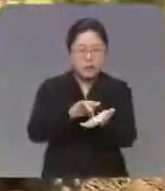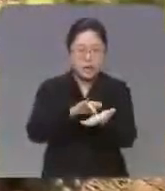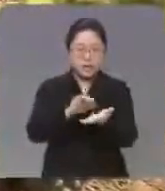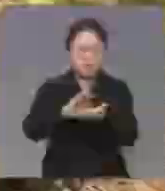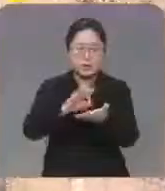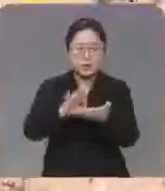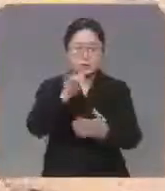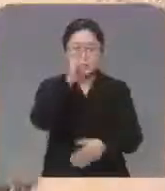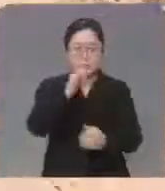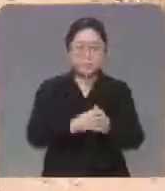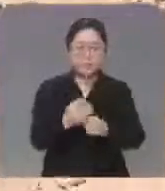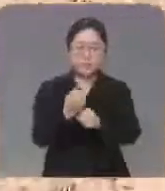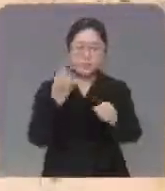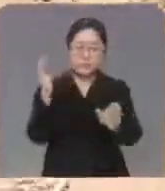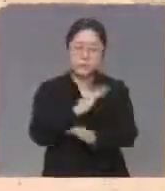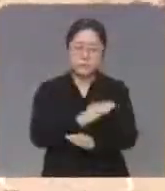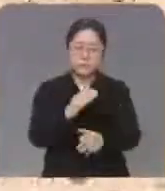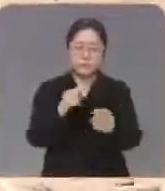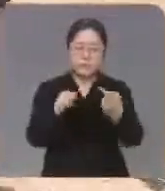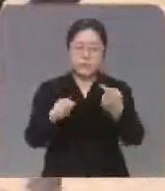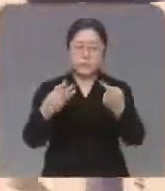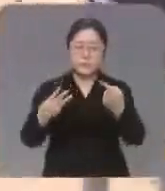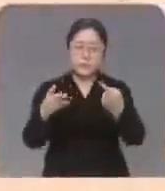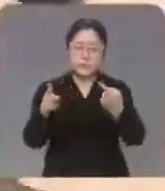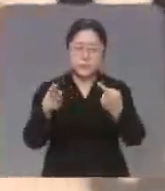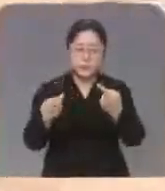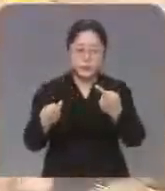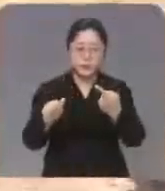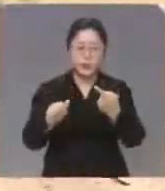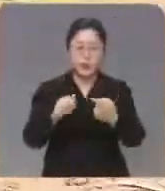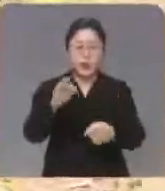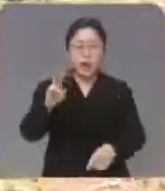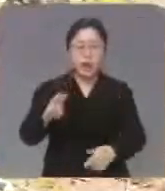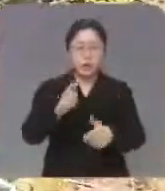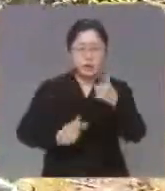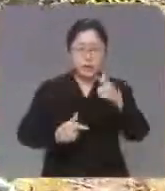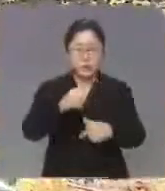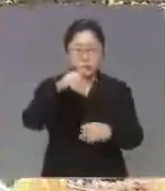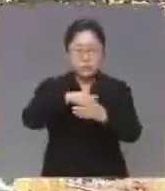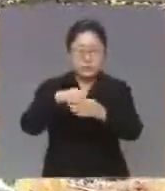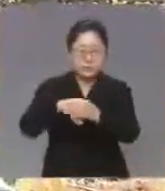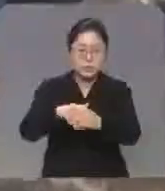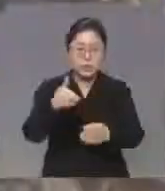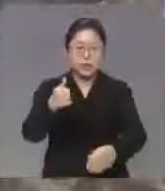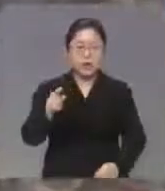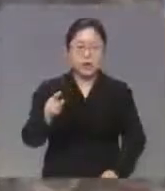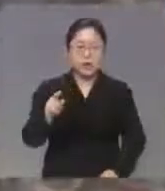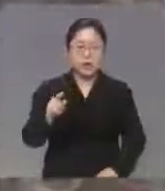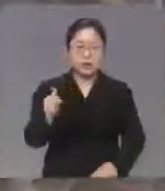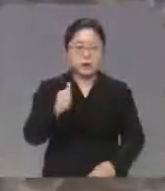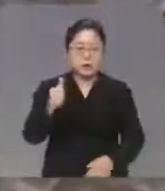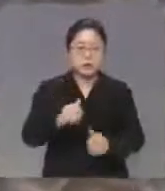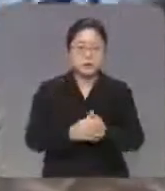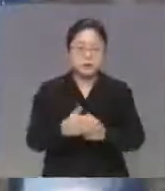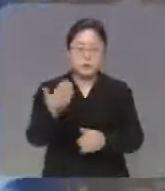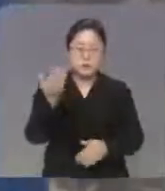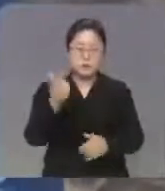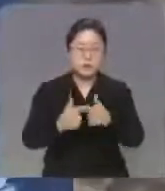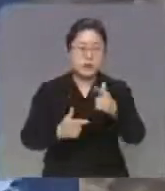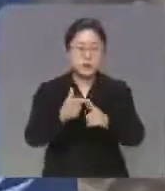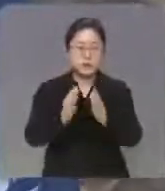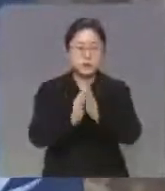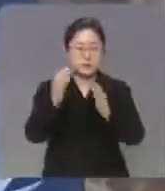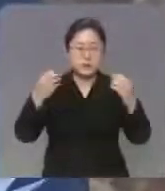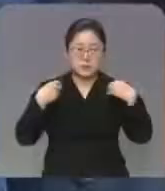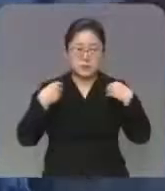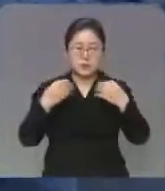쓰였습니다. 지난해부터 1.3헥타르 임야에 엄나무를 재배하기 시작한 허남원 씨는 최근 산림청에